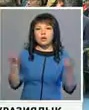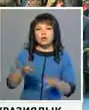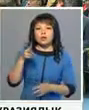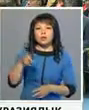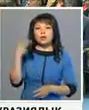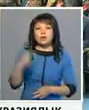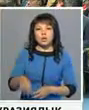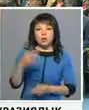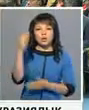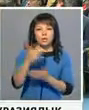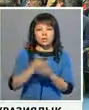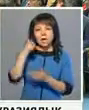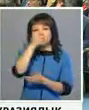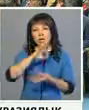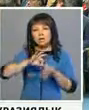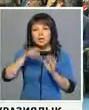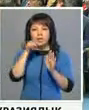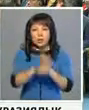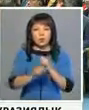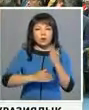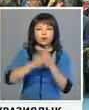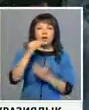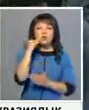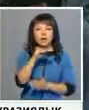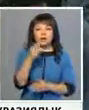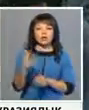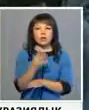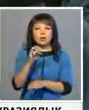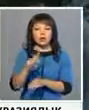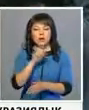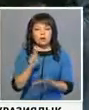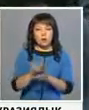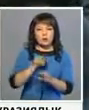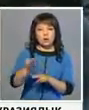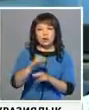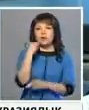жылға қарай PhD докторантура мамандарының санын 4 есеге арттыруды жоспарлап отыр.